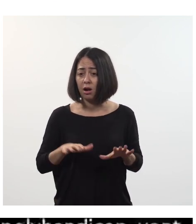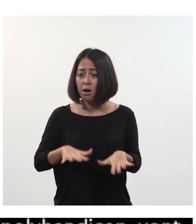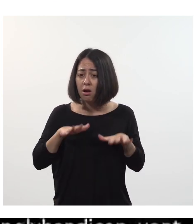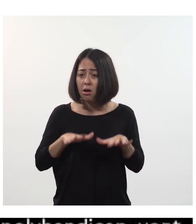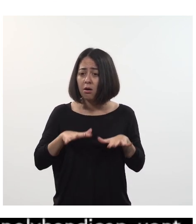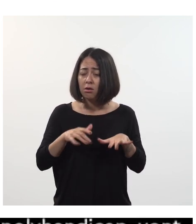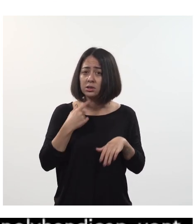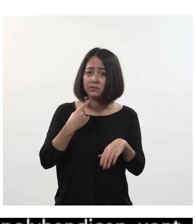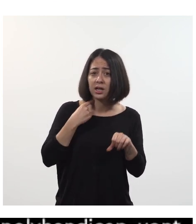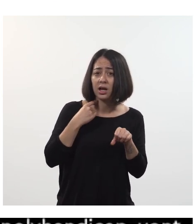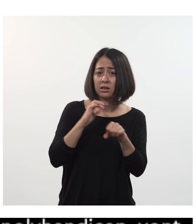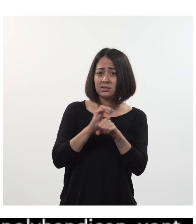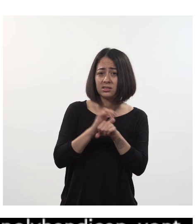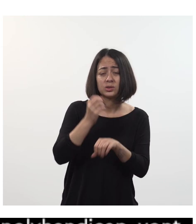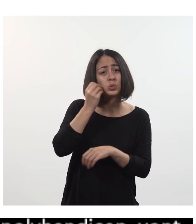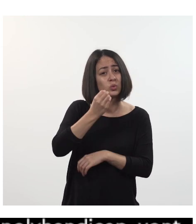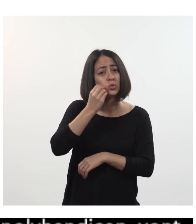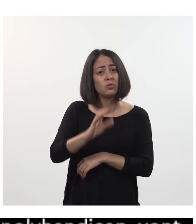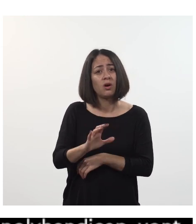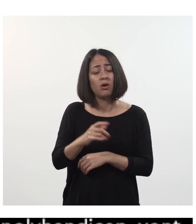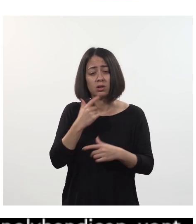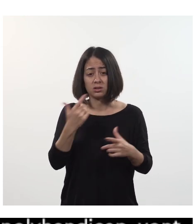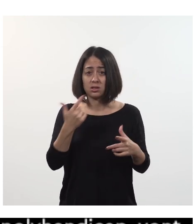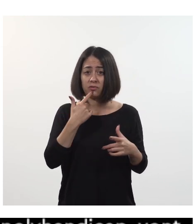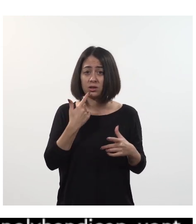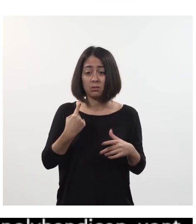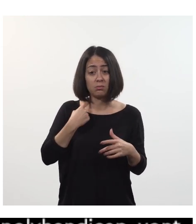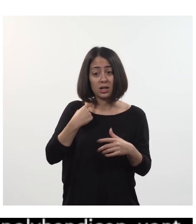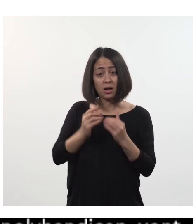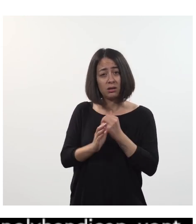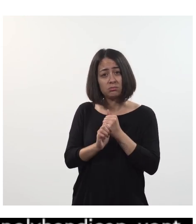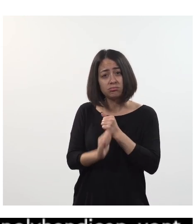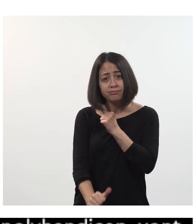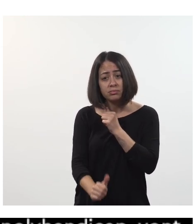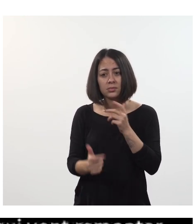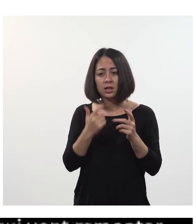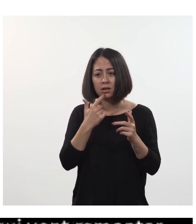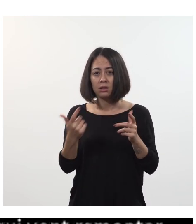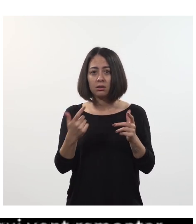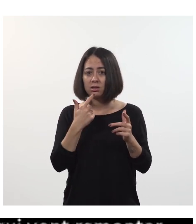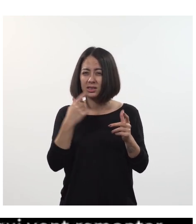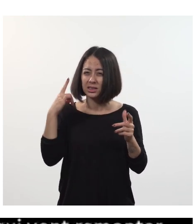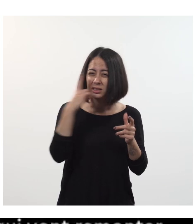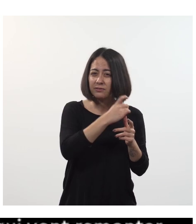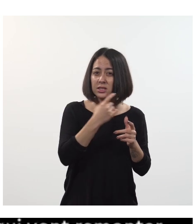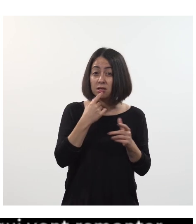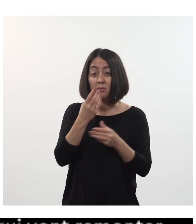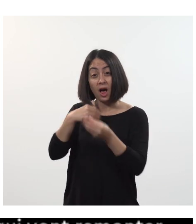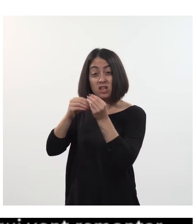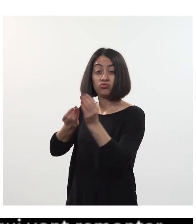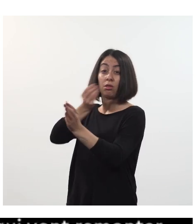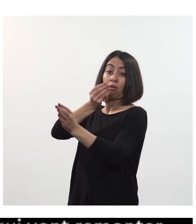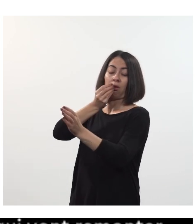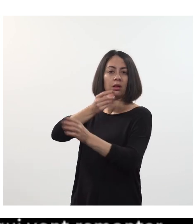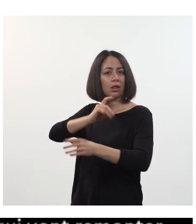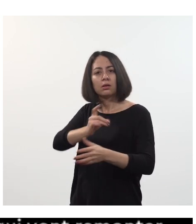fréquente. Et ça, c'est simple, hein. Quand on a du mal à évacuer, on ne va pas se remplir hein, physiologiquement. Donc, quand on est constipé,